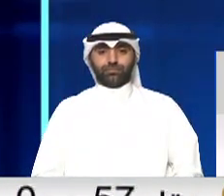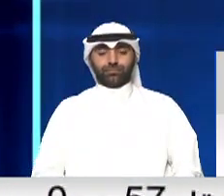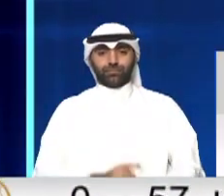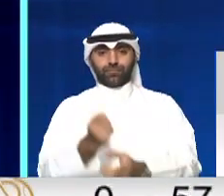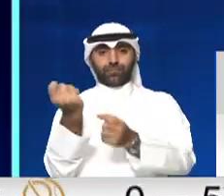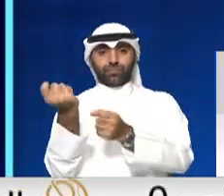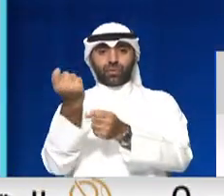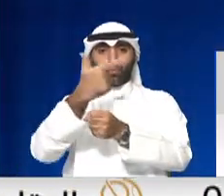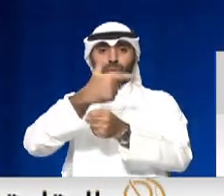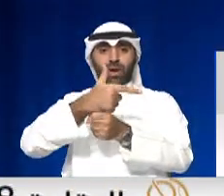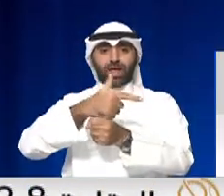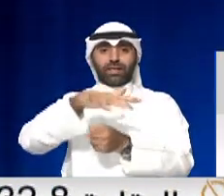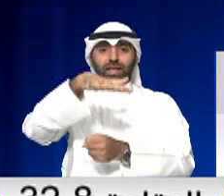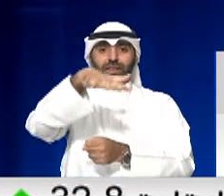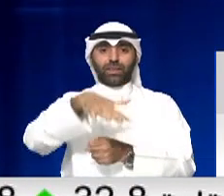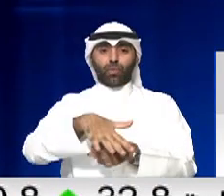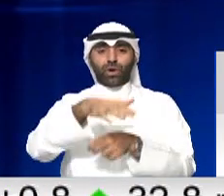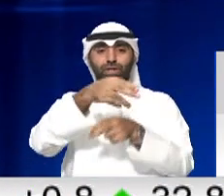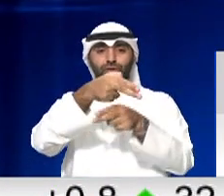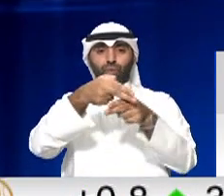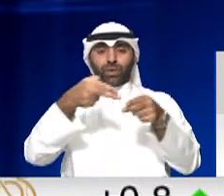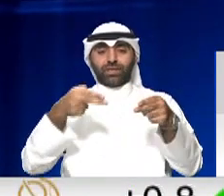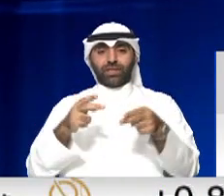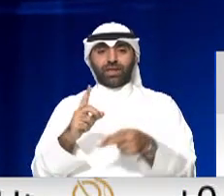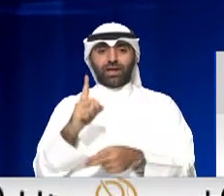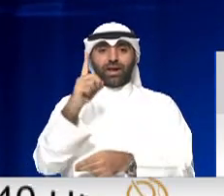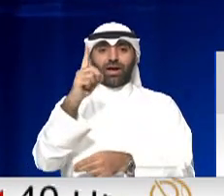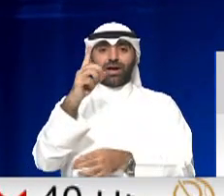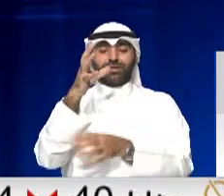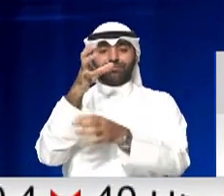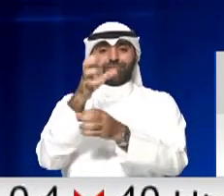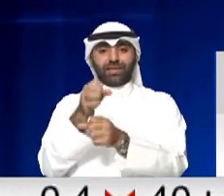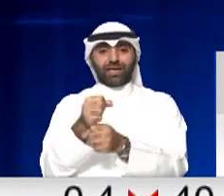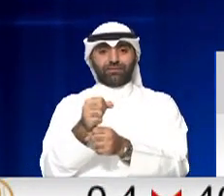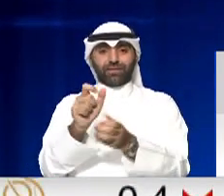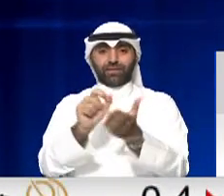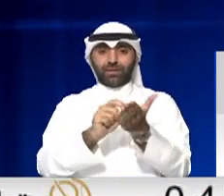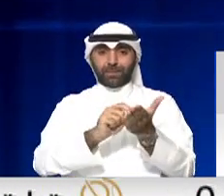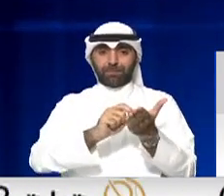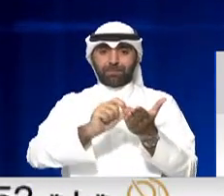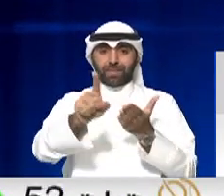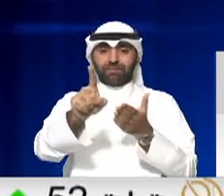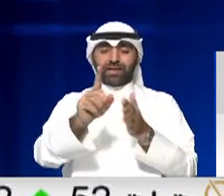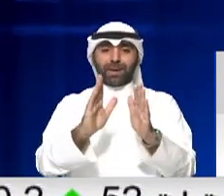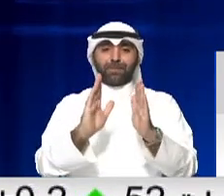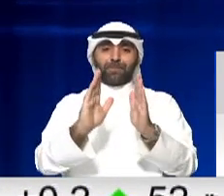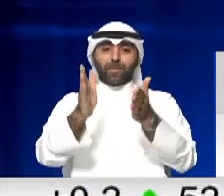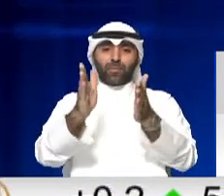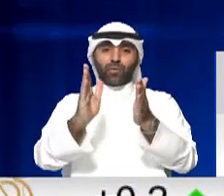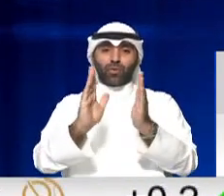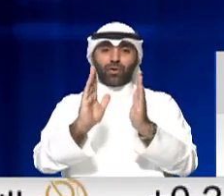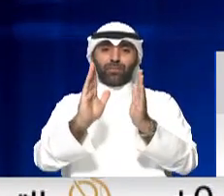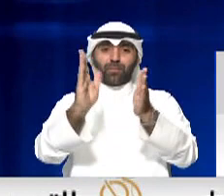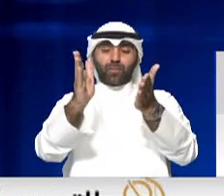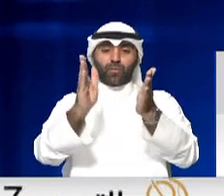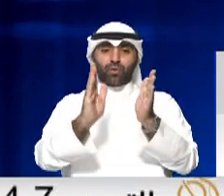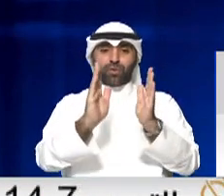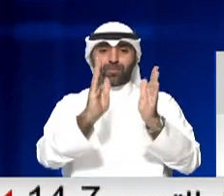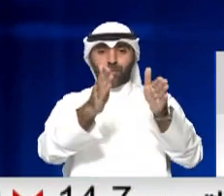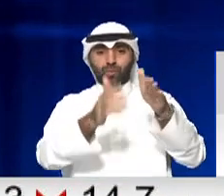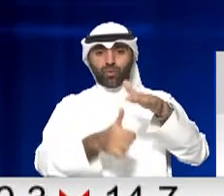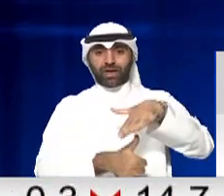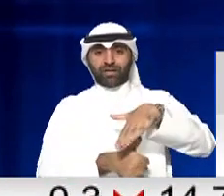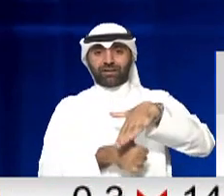وبعث سمو ولي العهد الشيخ مشعل الأحمد الجابر الصباح حفظه الله ببرقية تهنئة إلى فخامة الرئيس